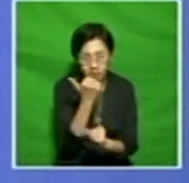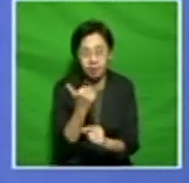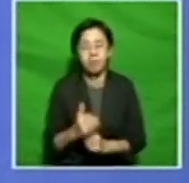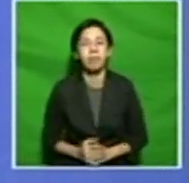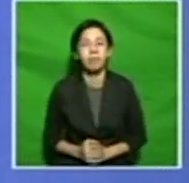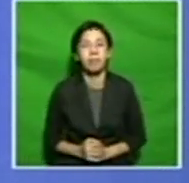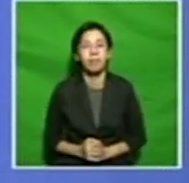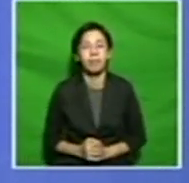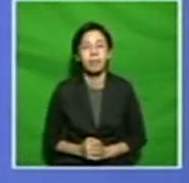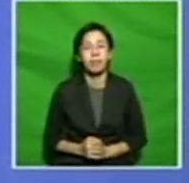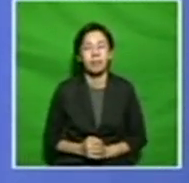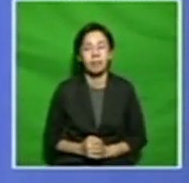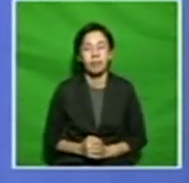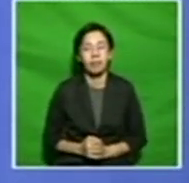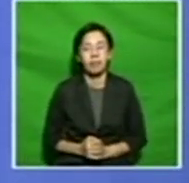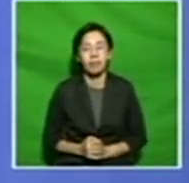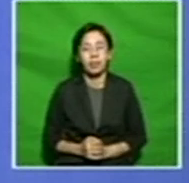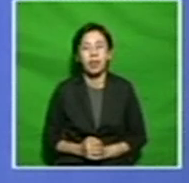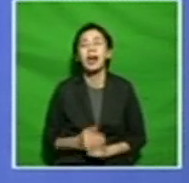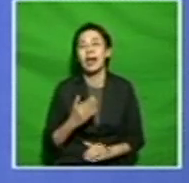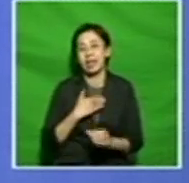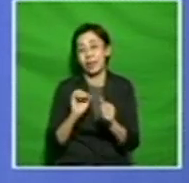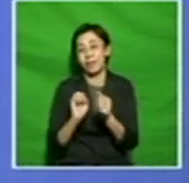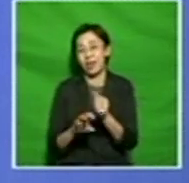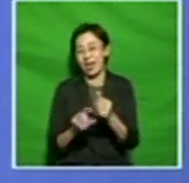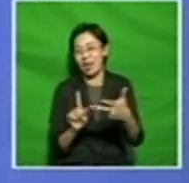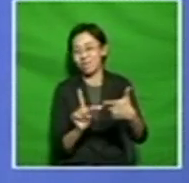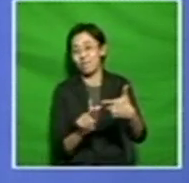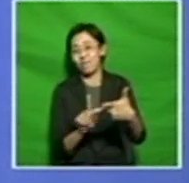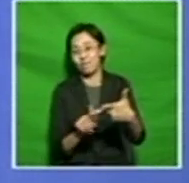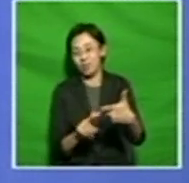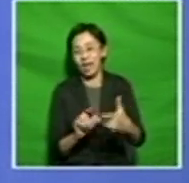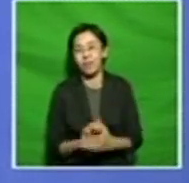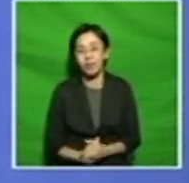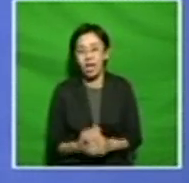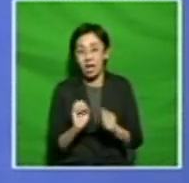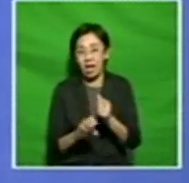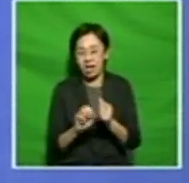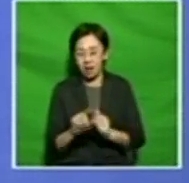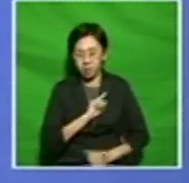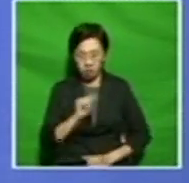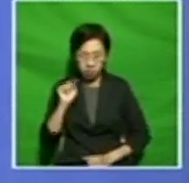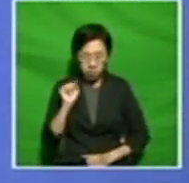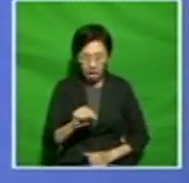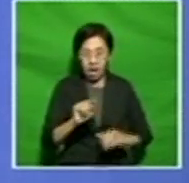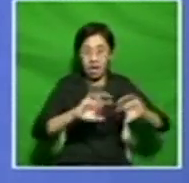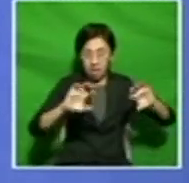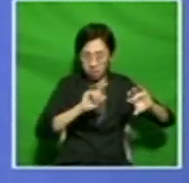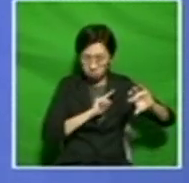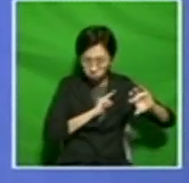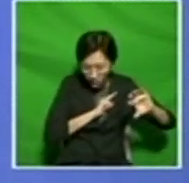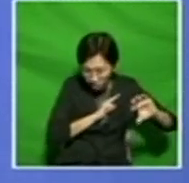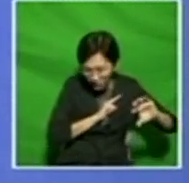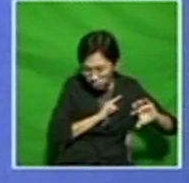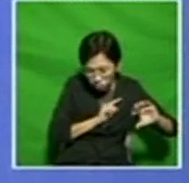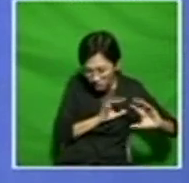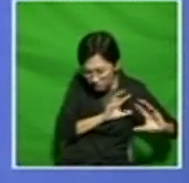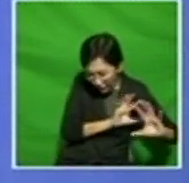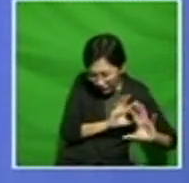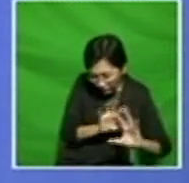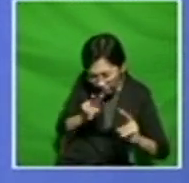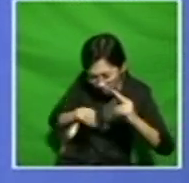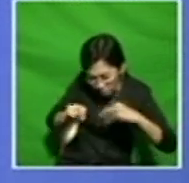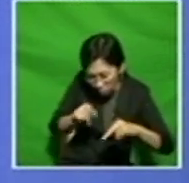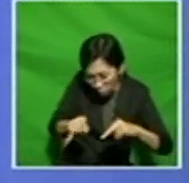ตรงนี้ก็เป็นมาตรการในเชิงแนะนำแต่มีมาตรการสั่งรัฐให้เข้าไปประกบในการ